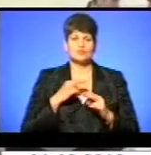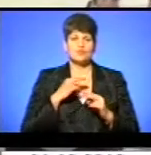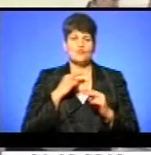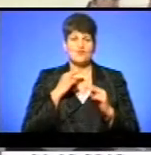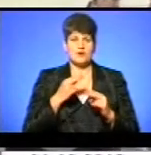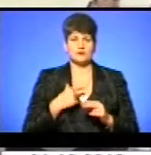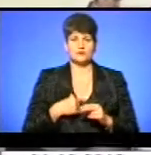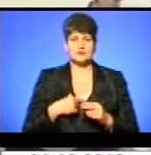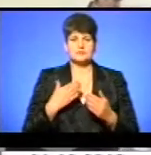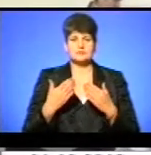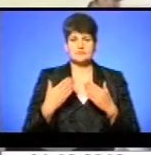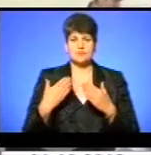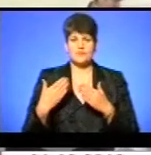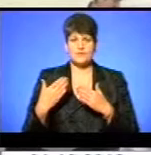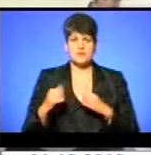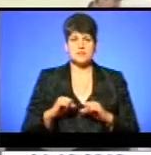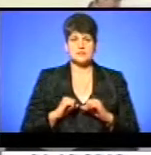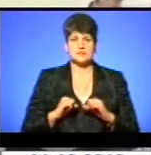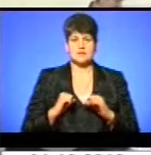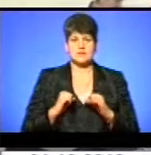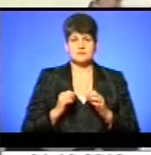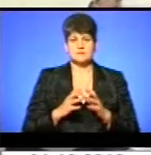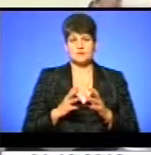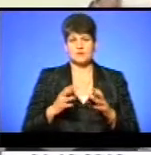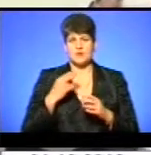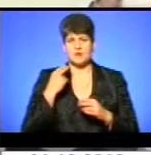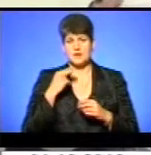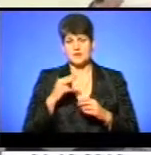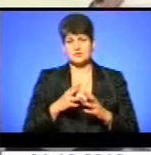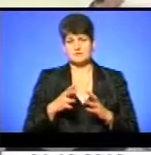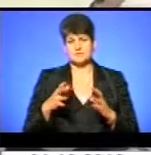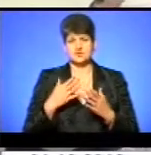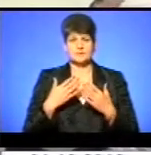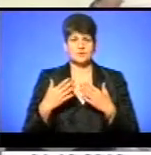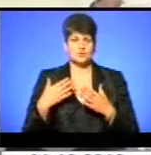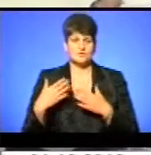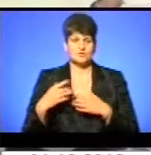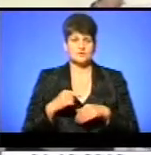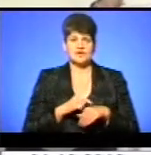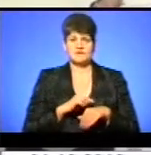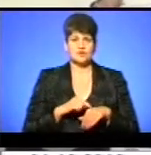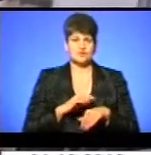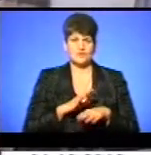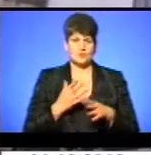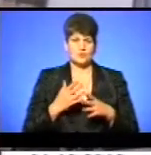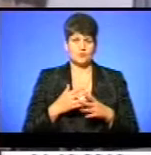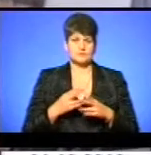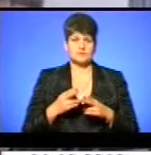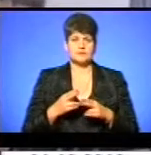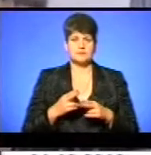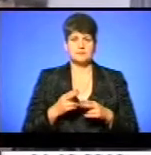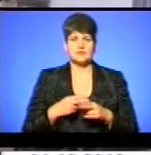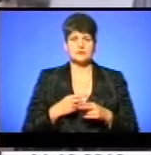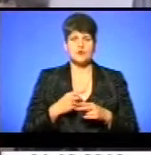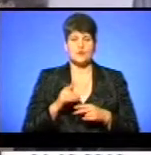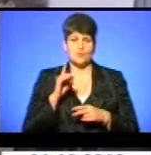себе, спілкування. І стараємося якомога краще і більше з ними спілкуватися, щоб вони не відчували ніякого дискомфорту. Ніхто, може, раніше